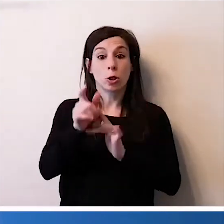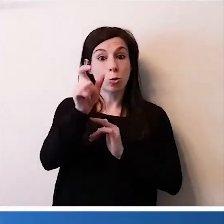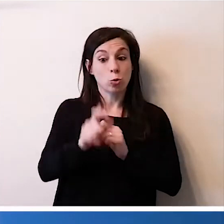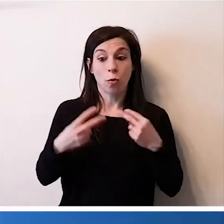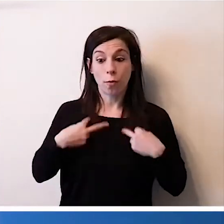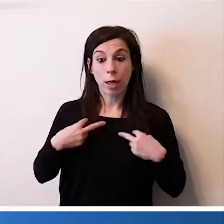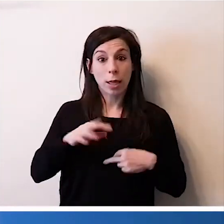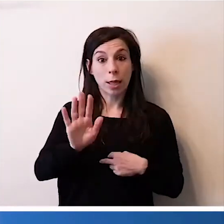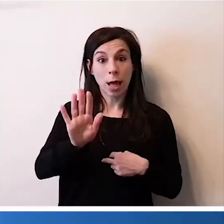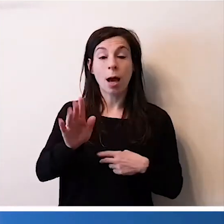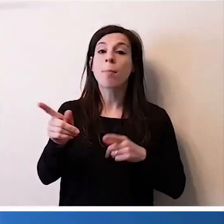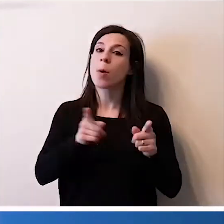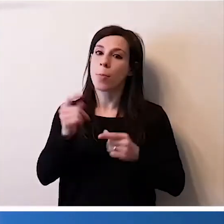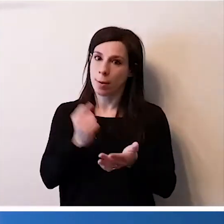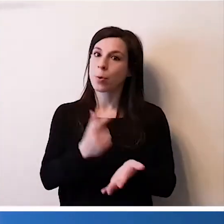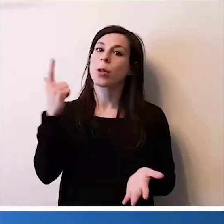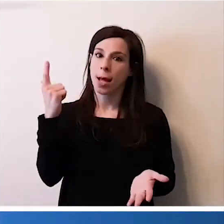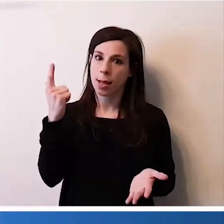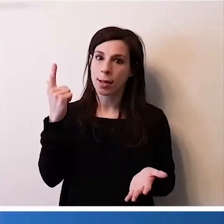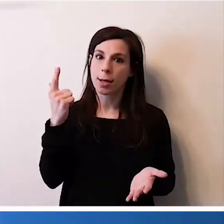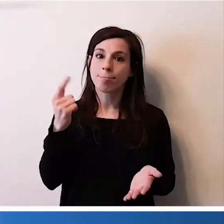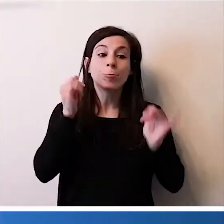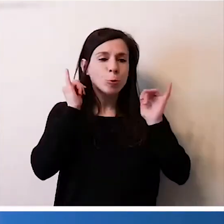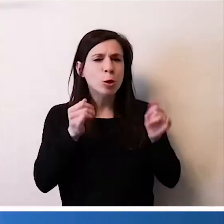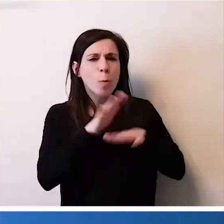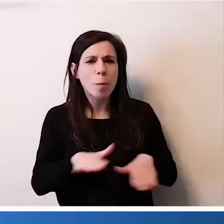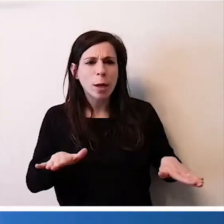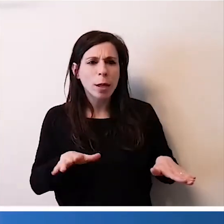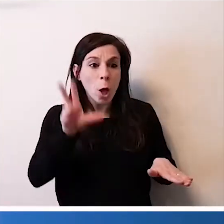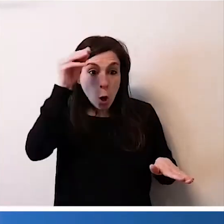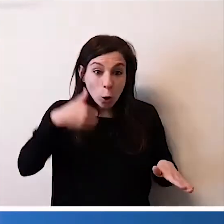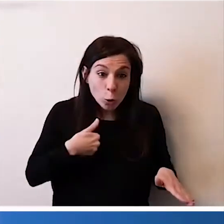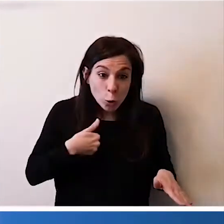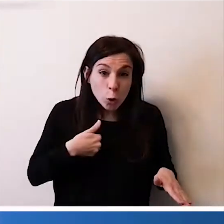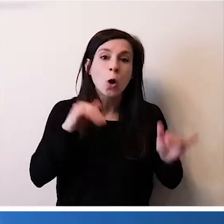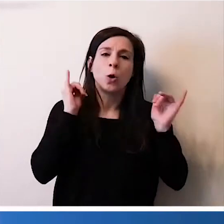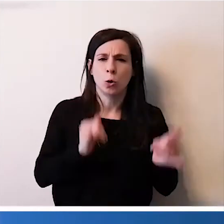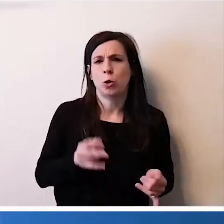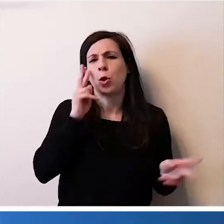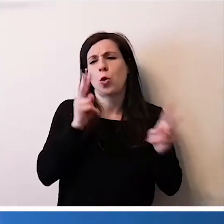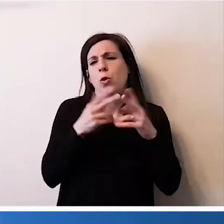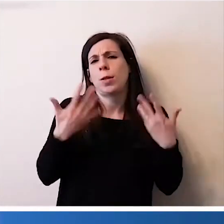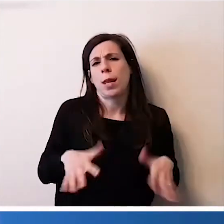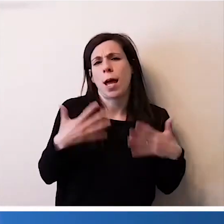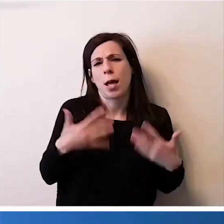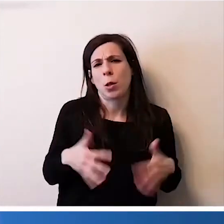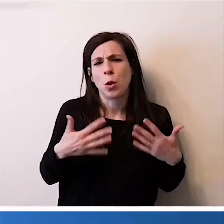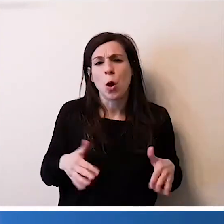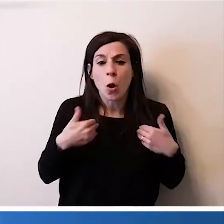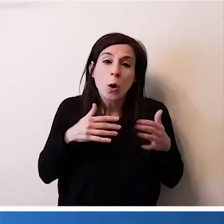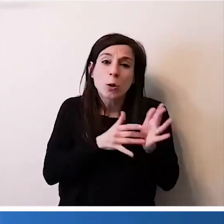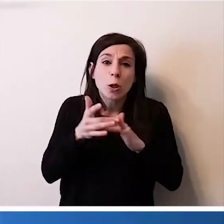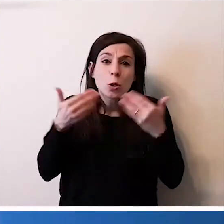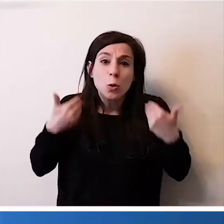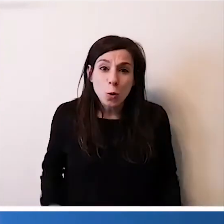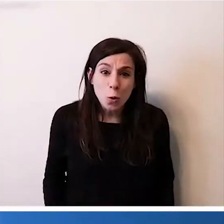di Gesù. Eh sì, bambini, ma avete riconosciuto? Sono io, ormai ci siamo già visti tante volte. Sapete che a un certo